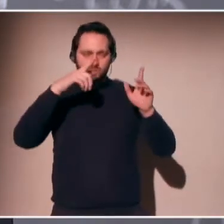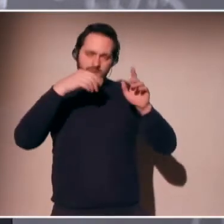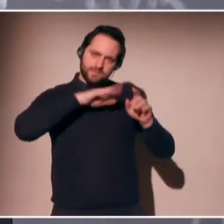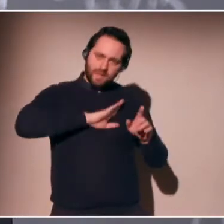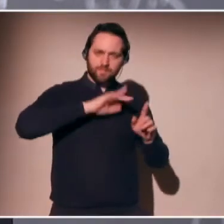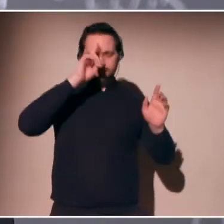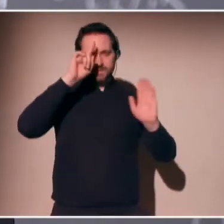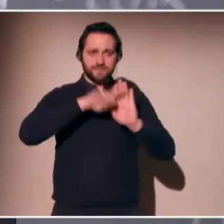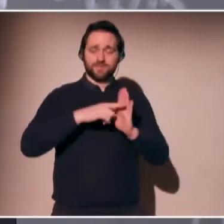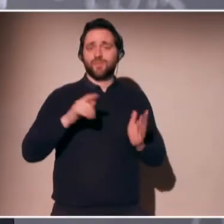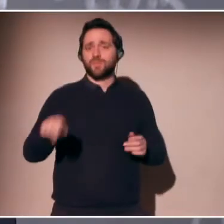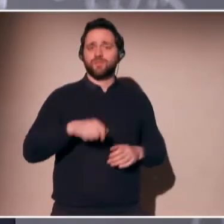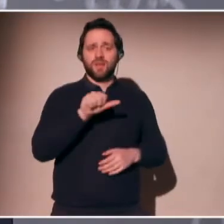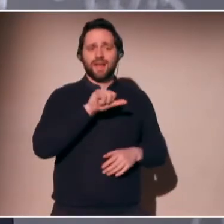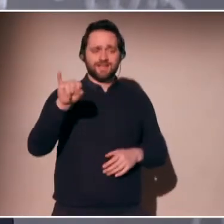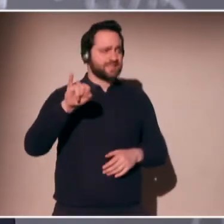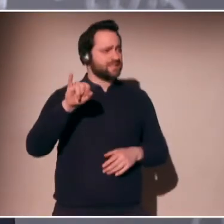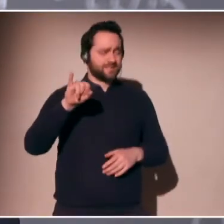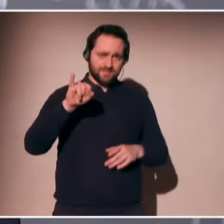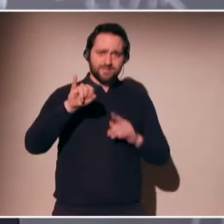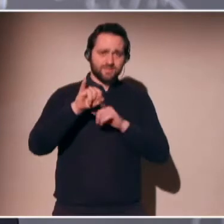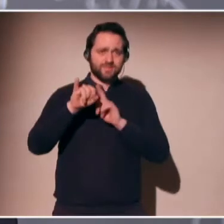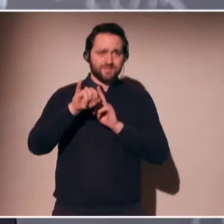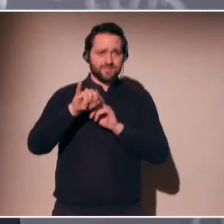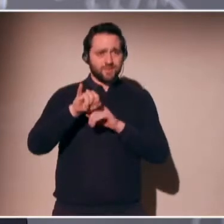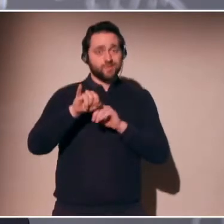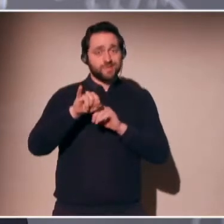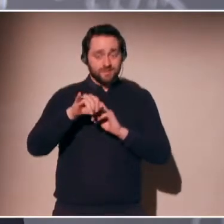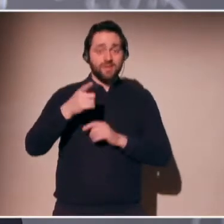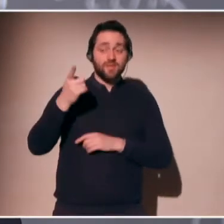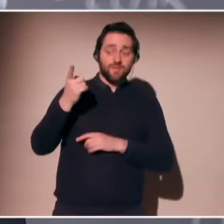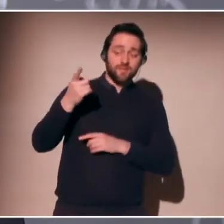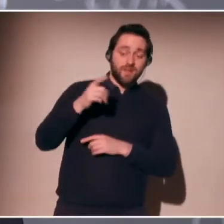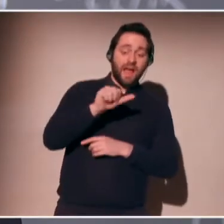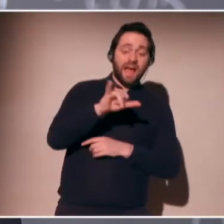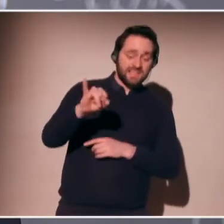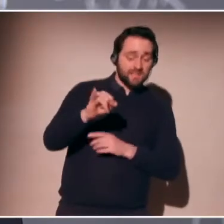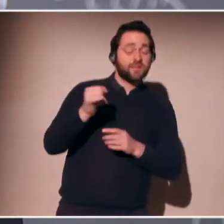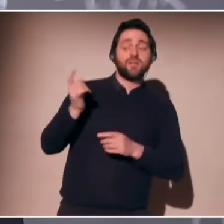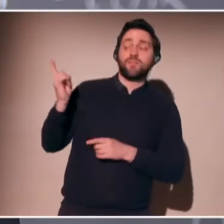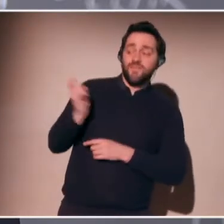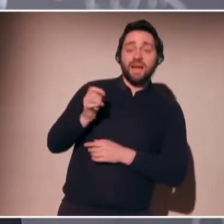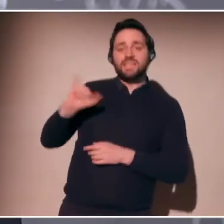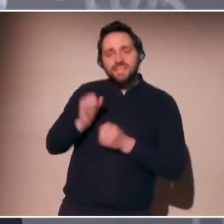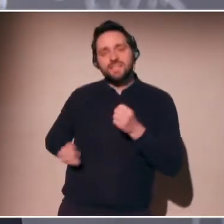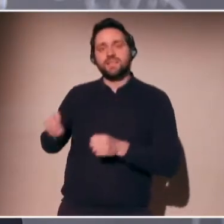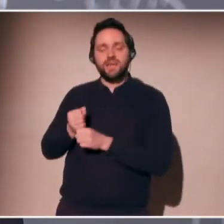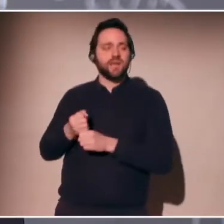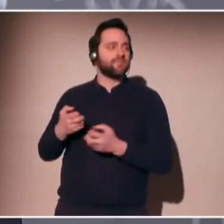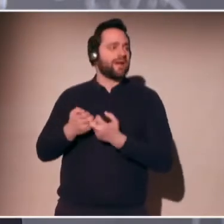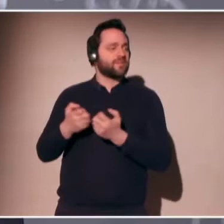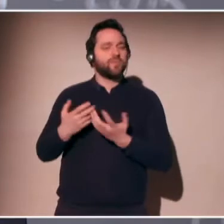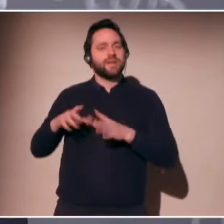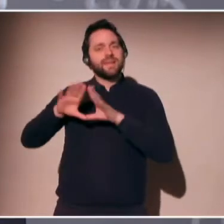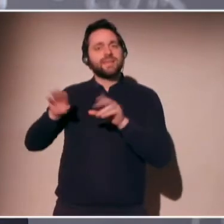cette question de la diversité, on a cette question du manque de femmes dans la recherche et dans l'utilisation et au sein des entreprises de l'intelligence artificielle, le